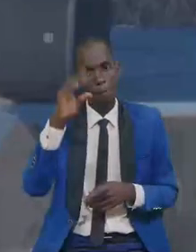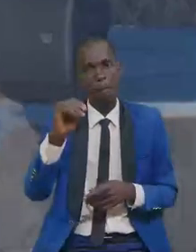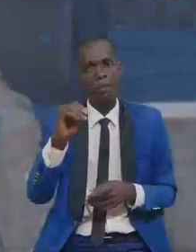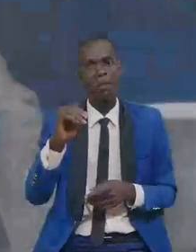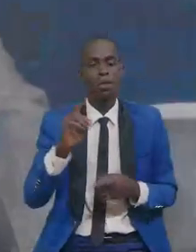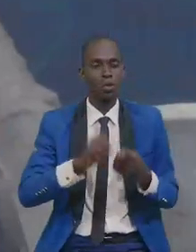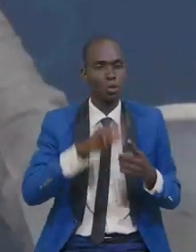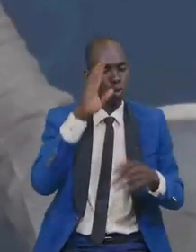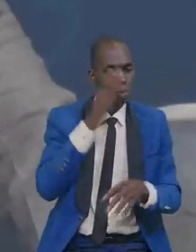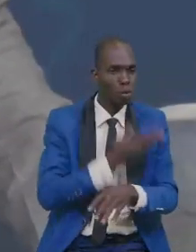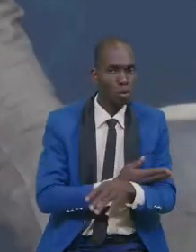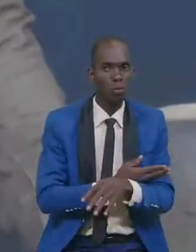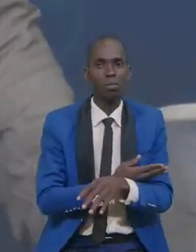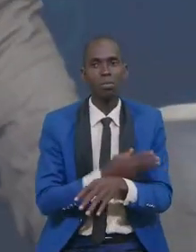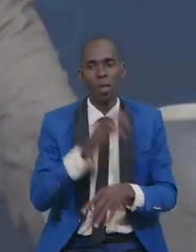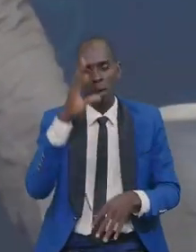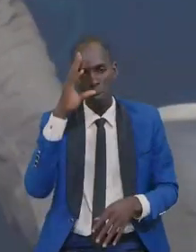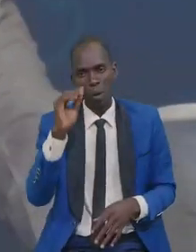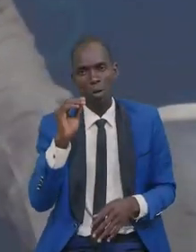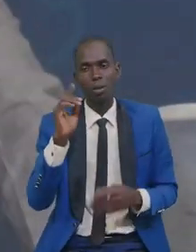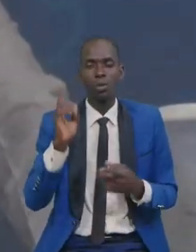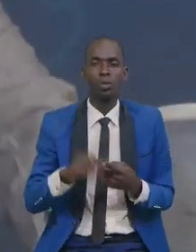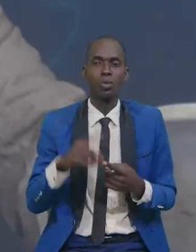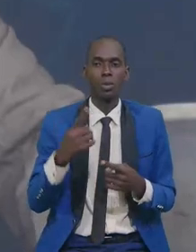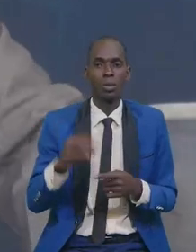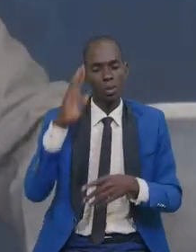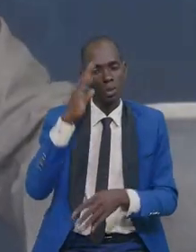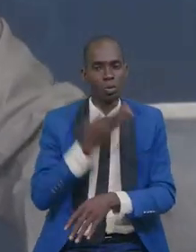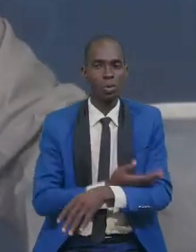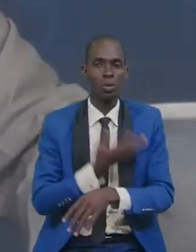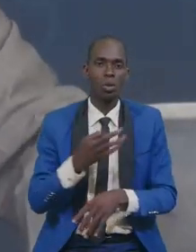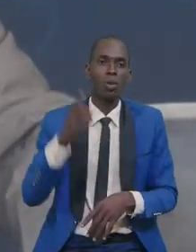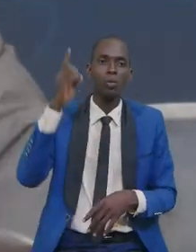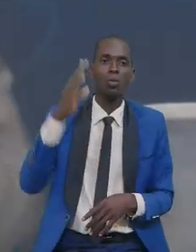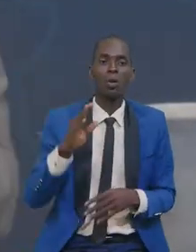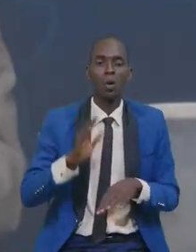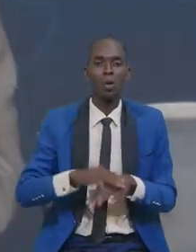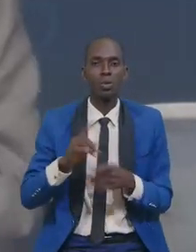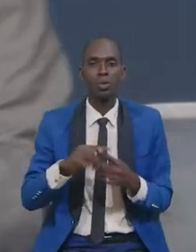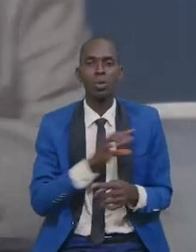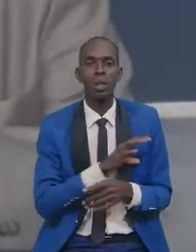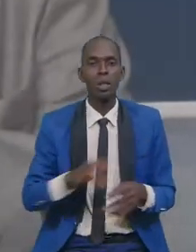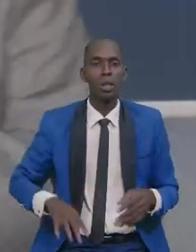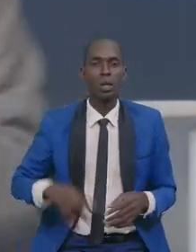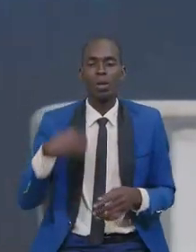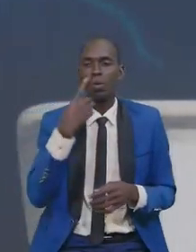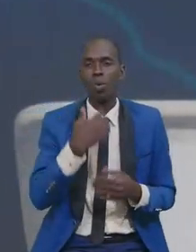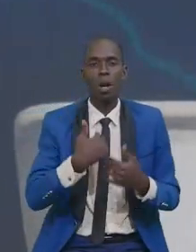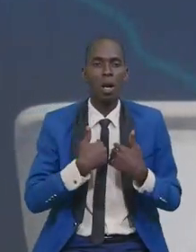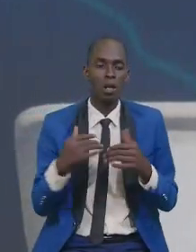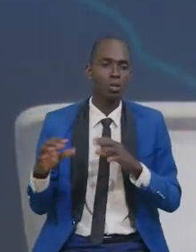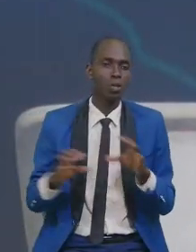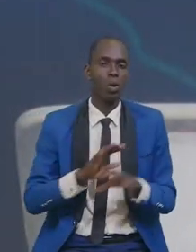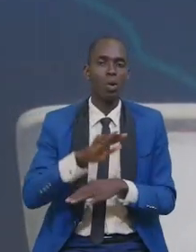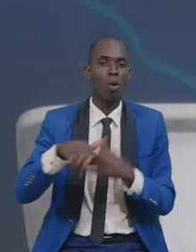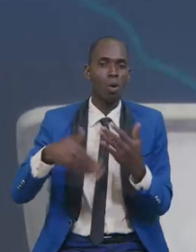homme ordinaire, mais à au Fils de l'homme. Au Fils de Dieu, à Christ, qui